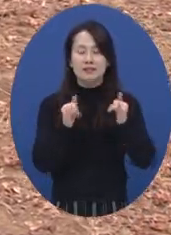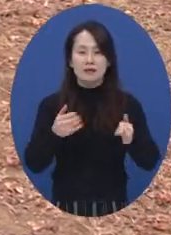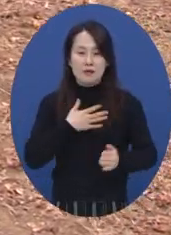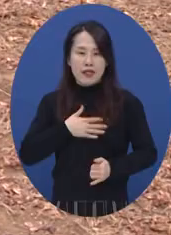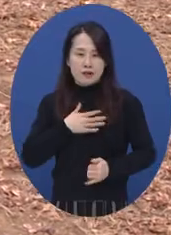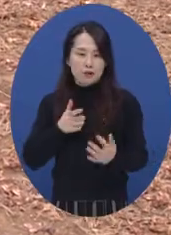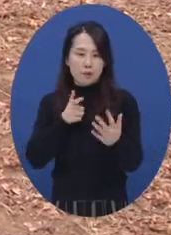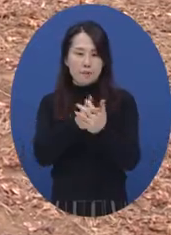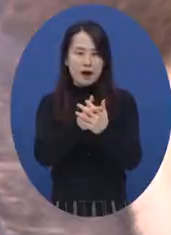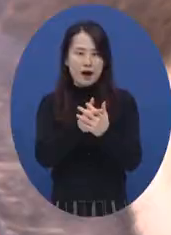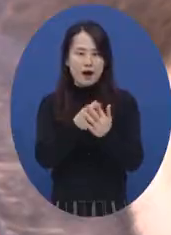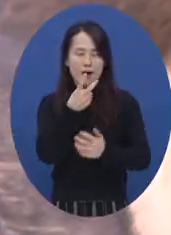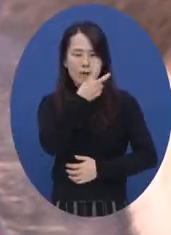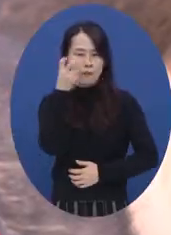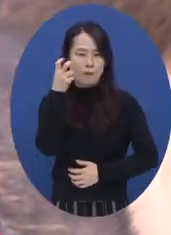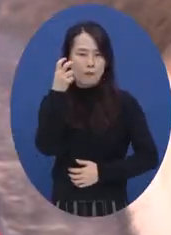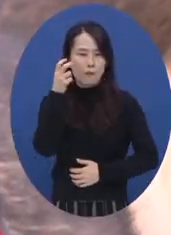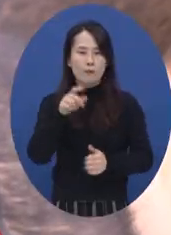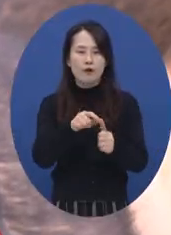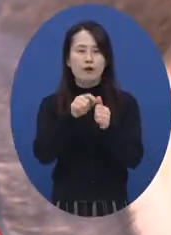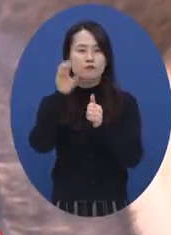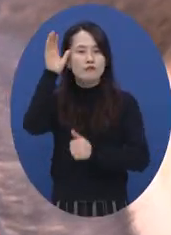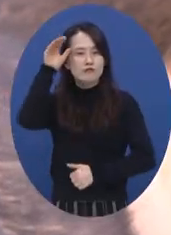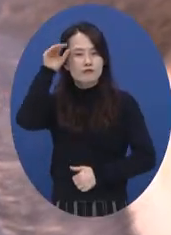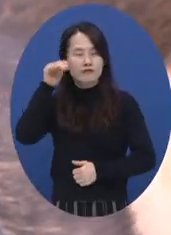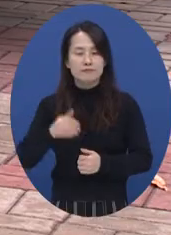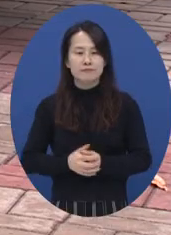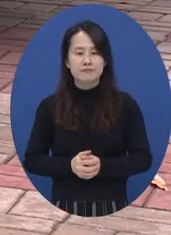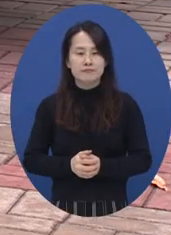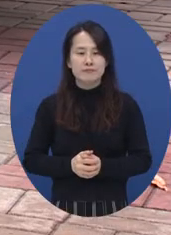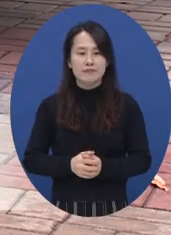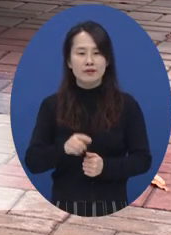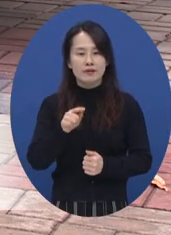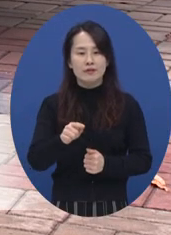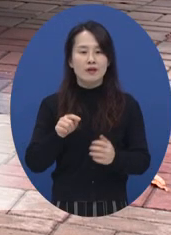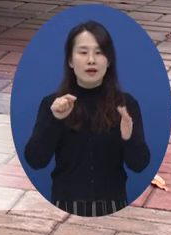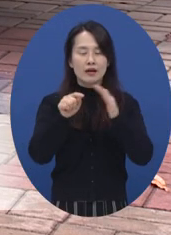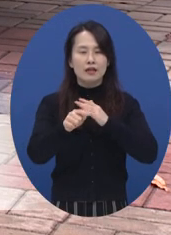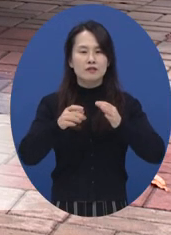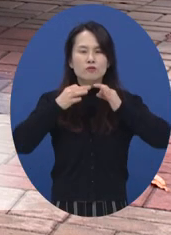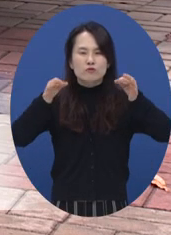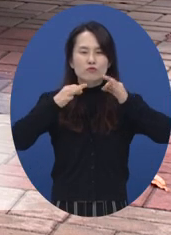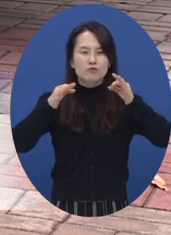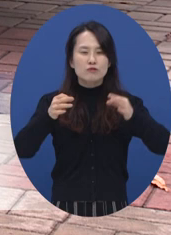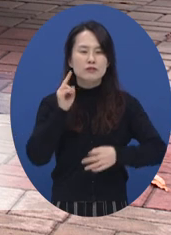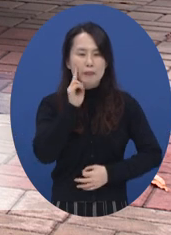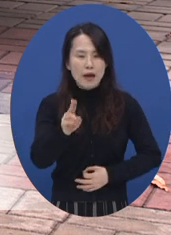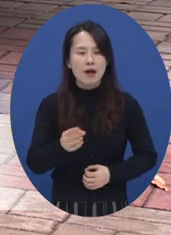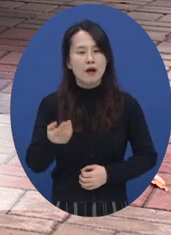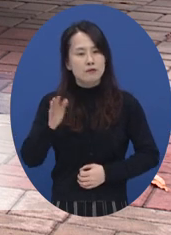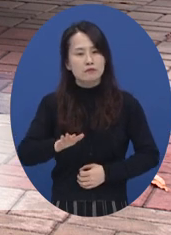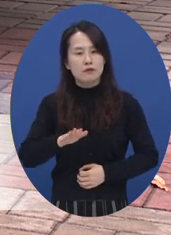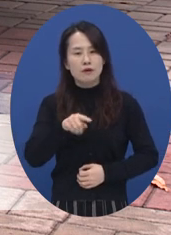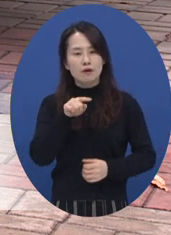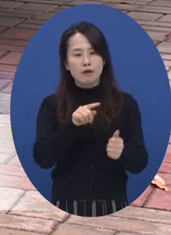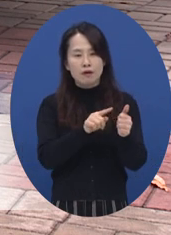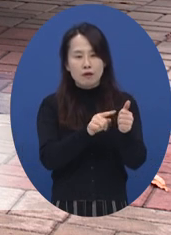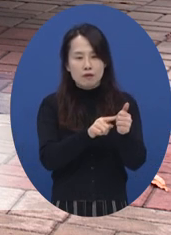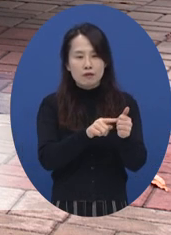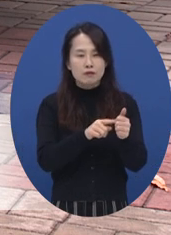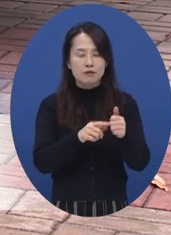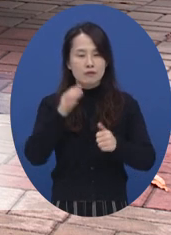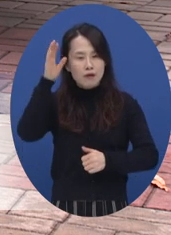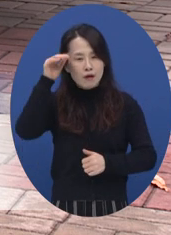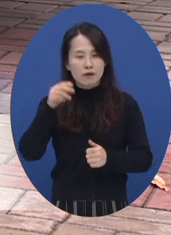사람의 감정까지 읽는 영리한 구조가 아닙니다 9 조교는 가서 빡 짓습니다 그런데 대담이 는 약간 그런